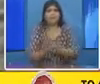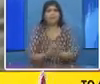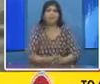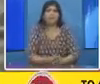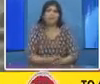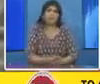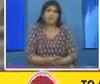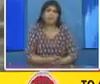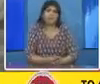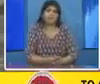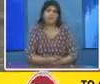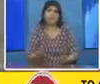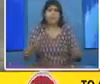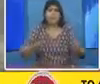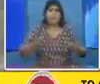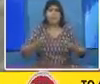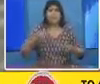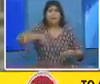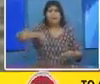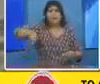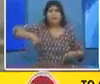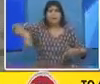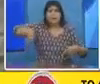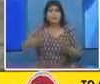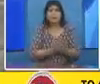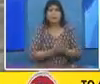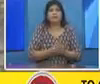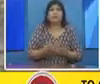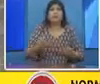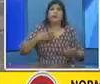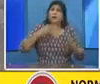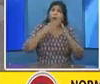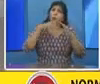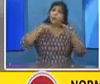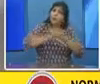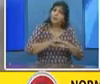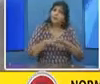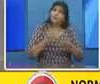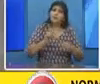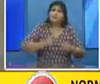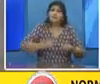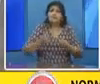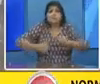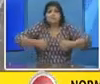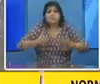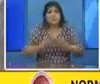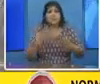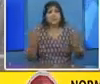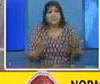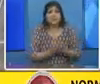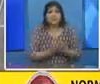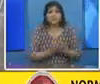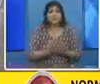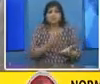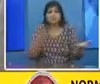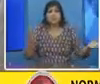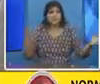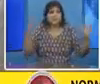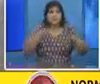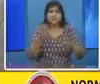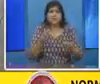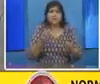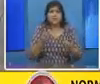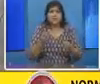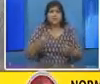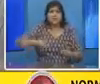होते हैं। आमतौर पर हमारे यहाँ इंडोर खेलों में कोई बड़े साधनों की जरूरत नहीं होती। कोई